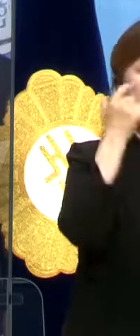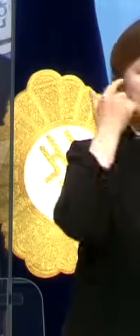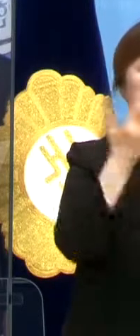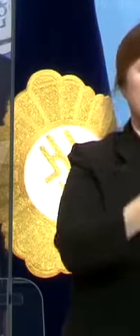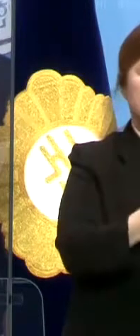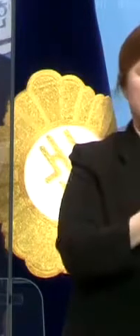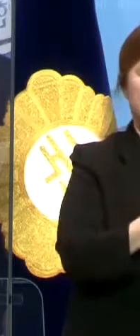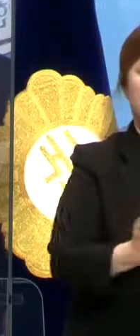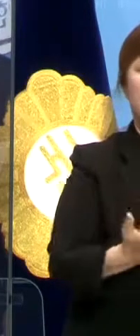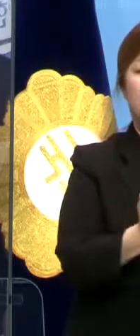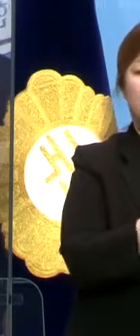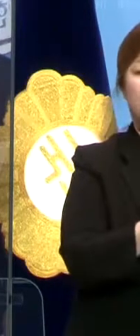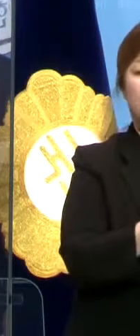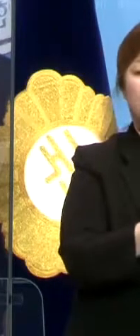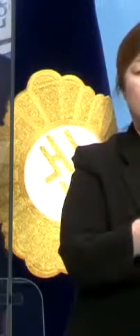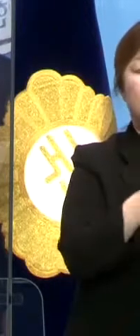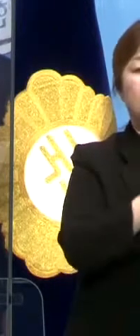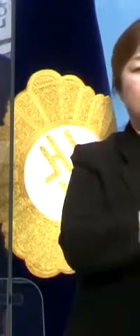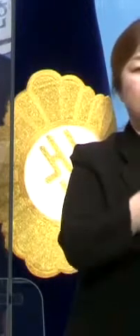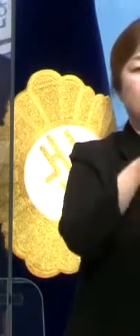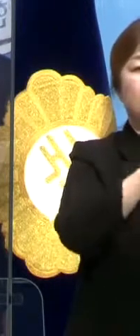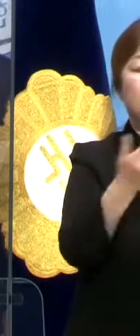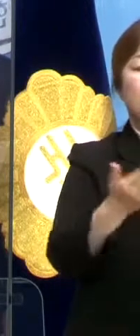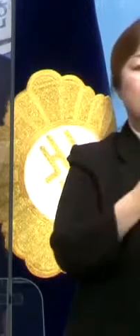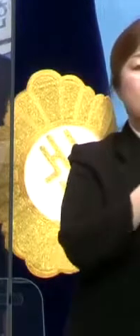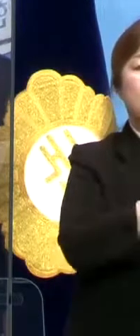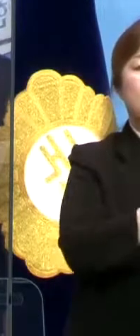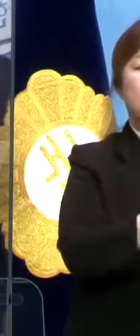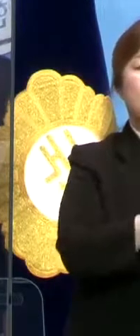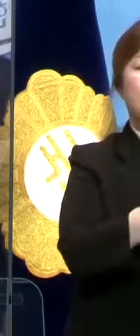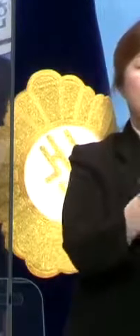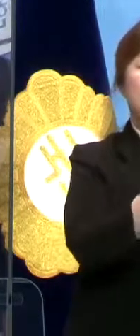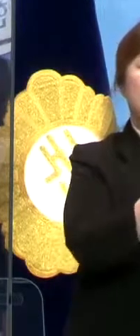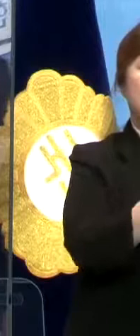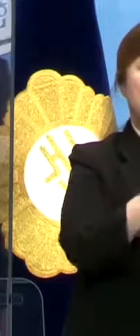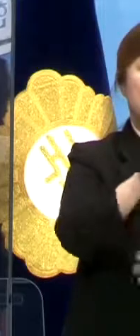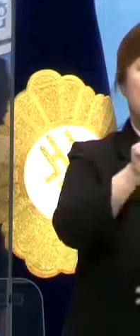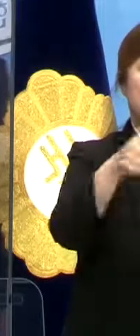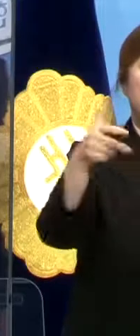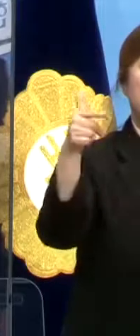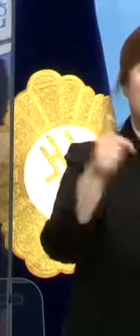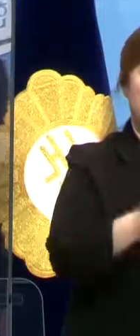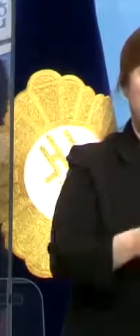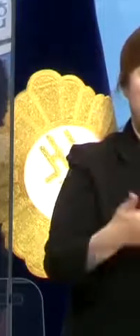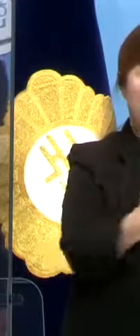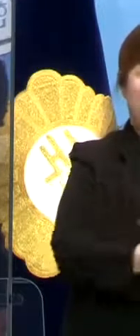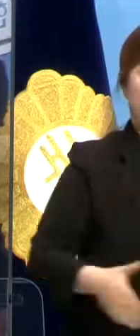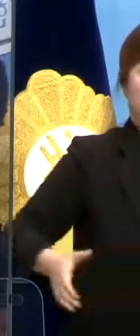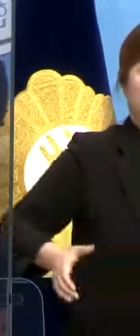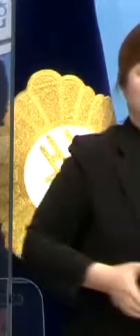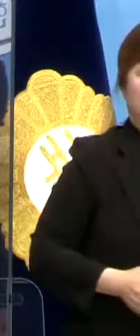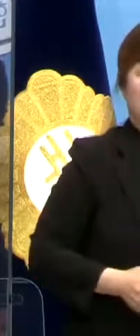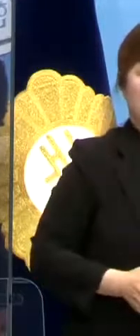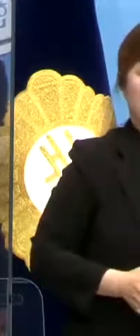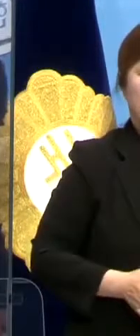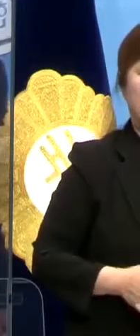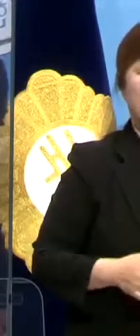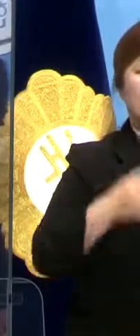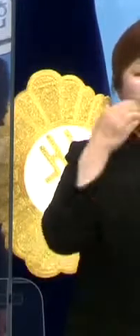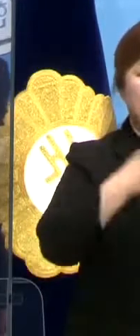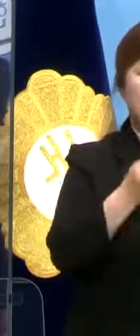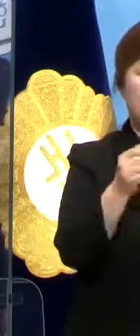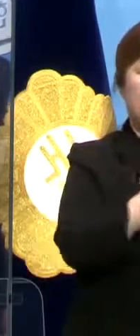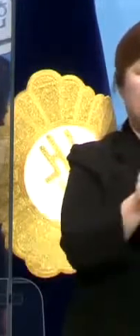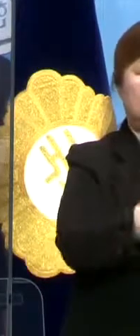요 후에는 국방 물 시장 짜 이라면서 몸무게 가시고 필요 줄고 허리가 주로 입던 청바지도 못 입게 되었다고